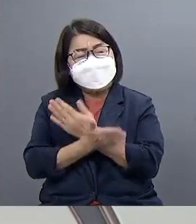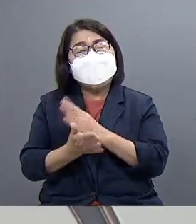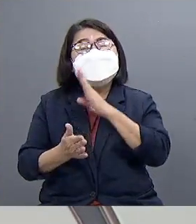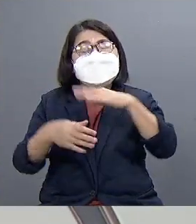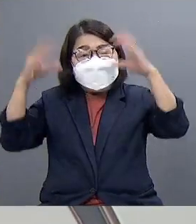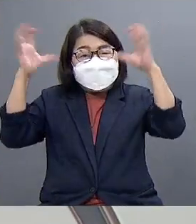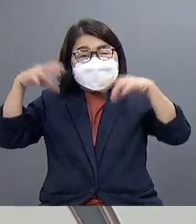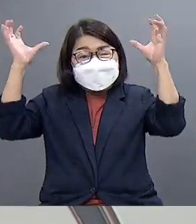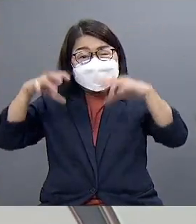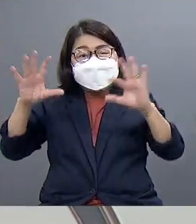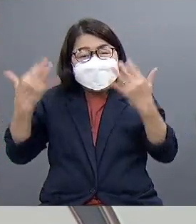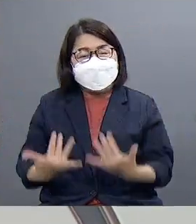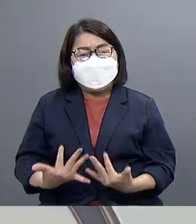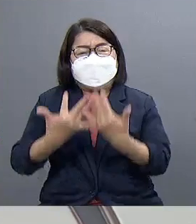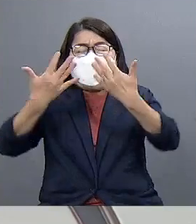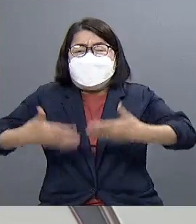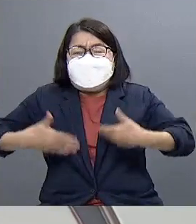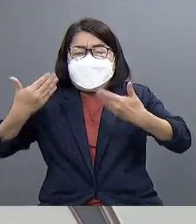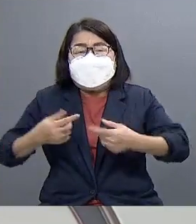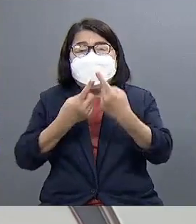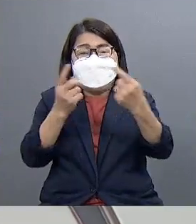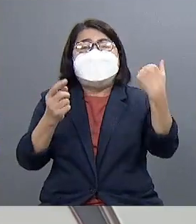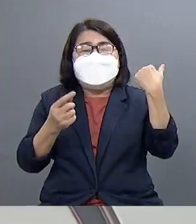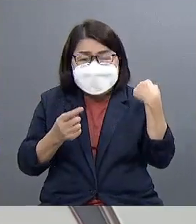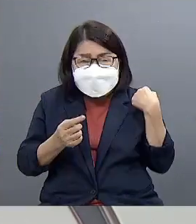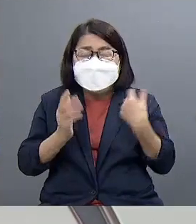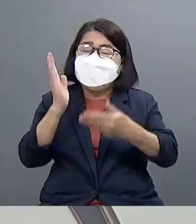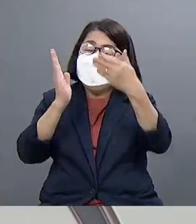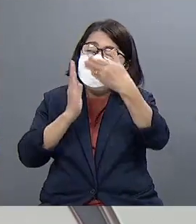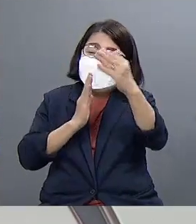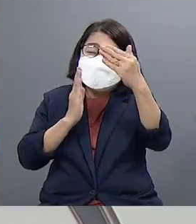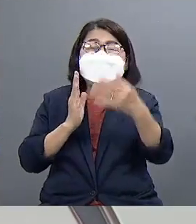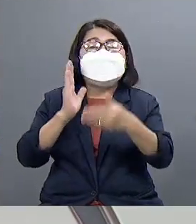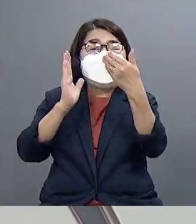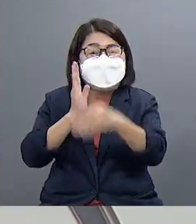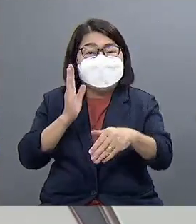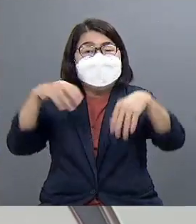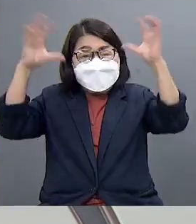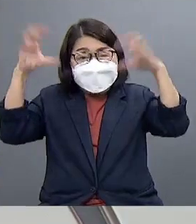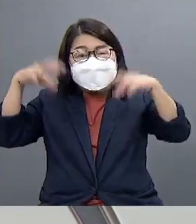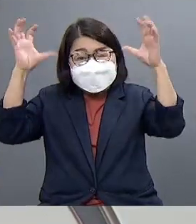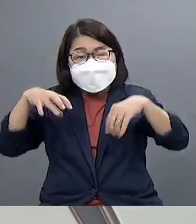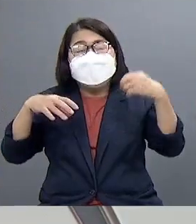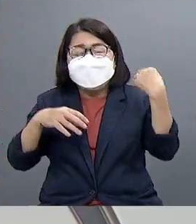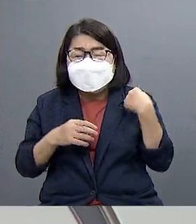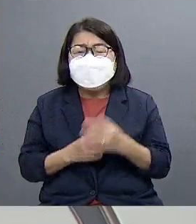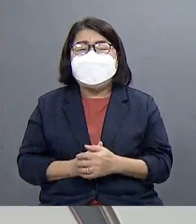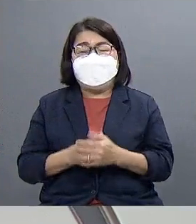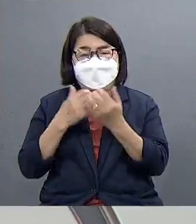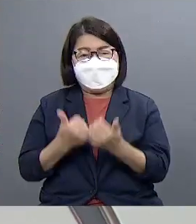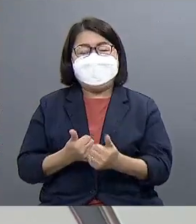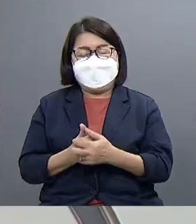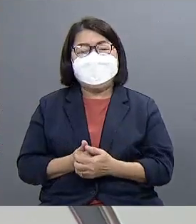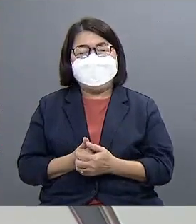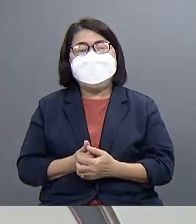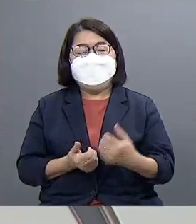เวลานี้ยังพบกลุ่มฝนอยู่ในแถบตะวันออกของภาคเหนือกับภาคอีสานอยู่นะคะก็หมายถึงในวันนี้ยังคงจะได้รับผลกระทบ